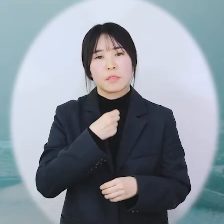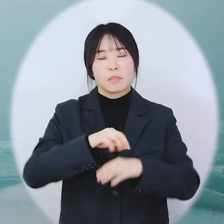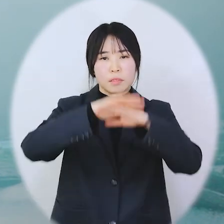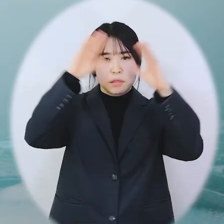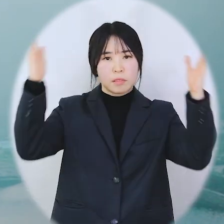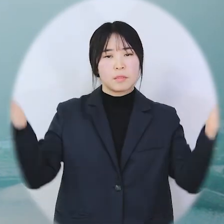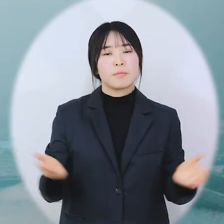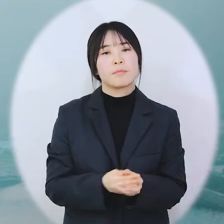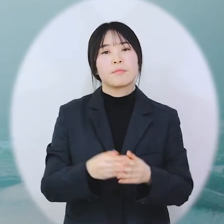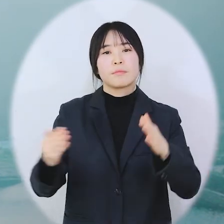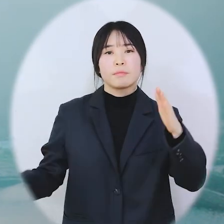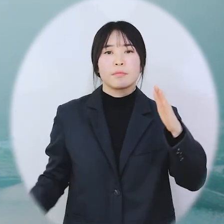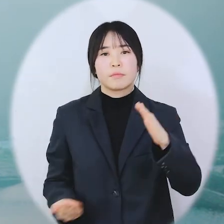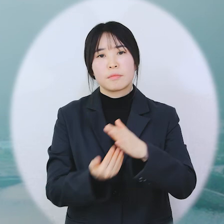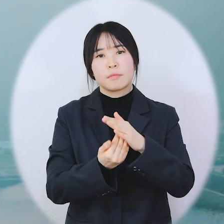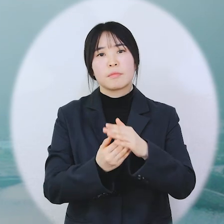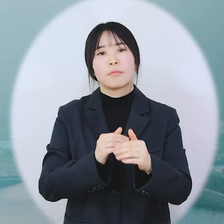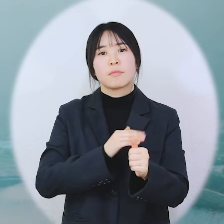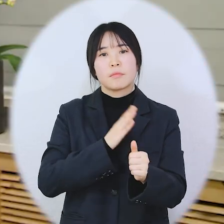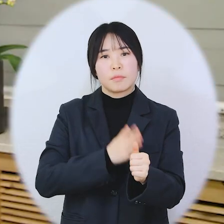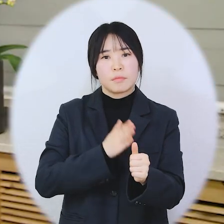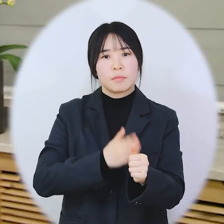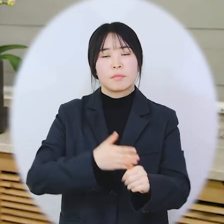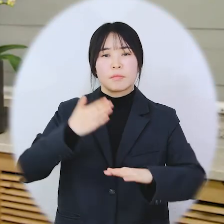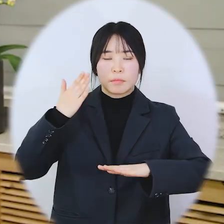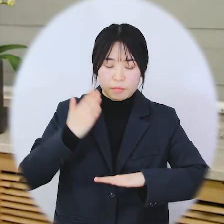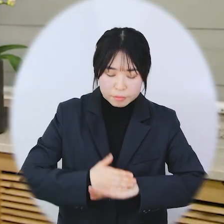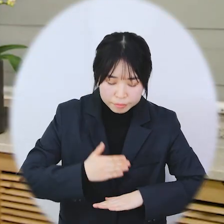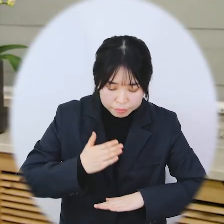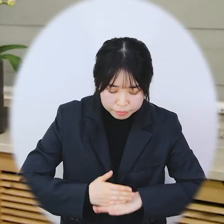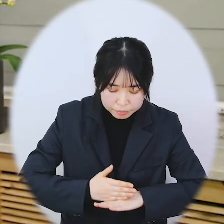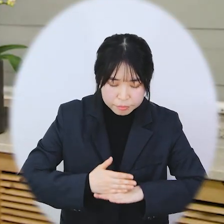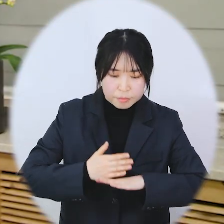이루시길 간절히 기원합니다 감사합니다